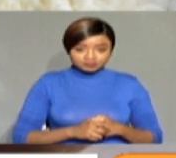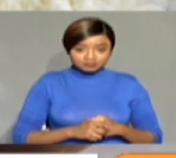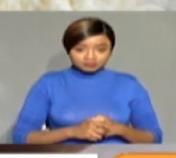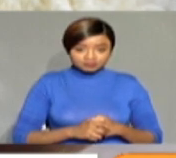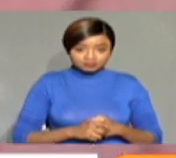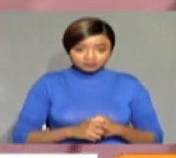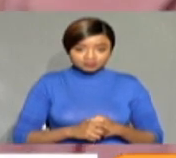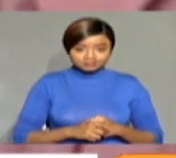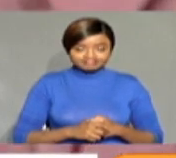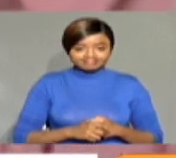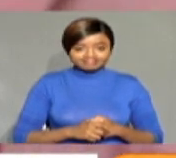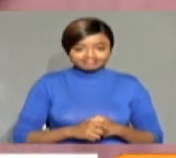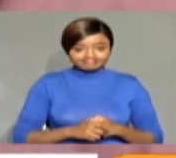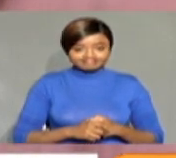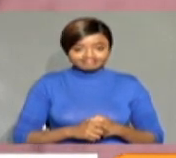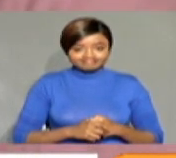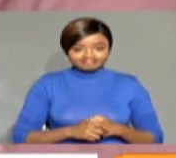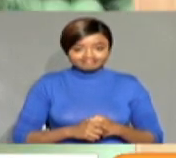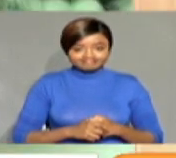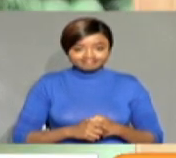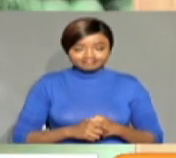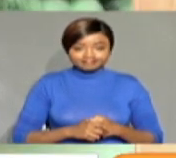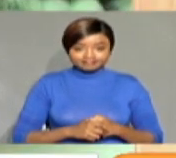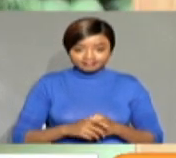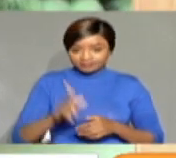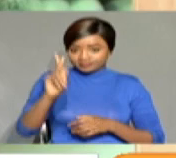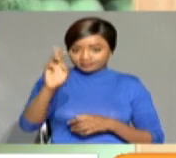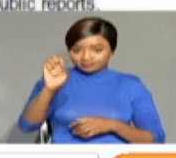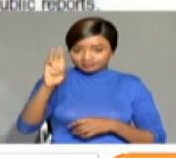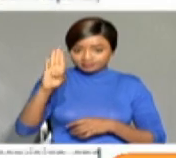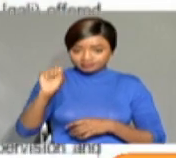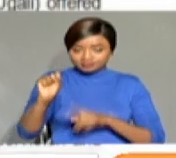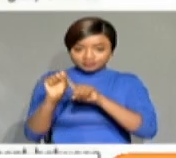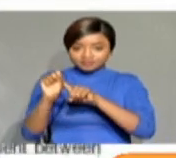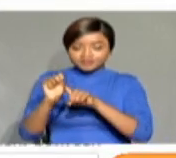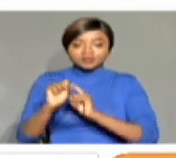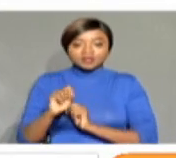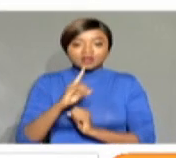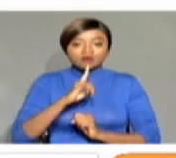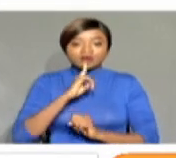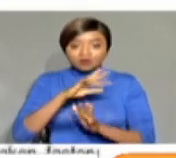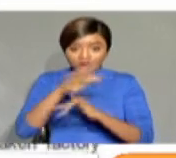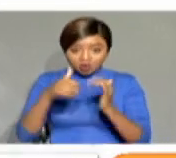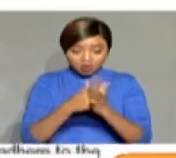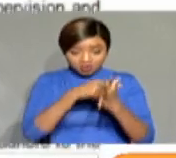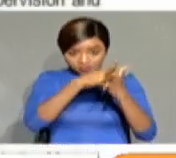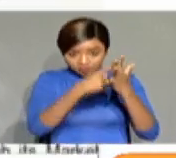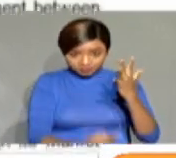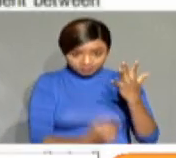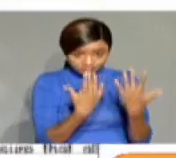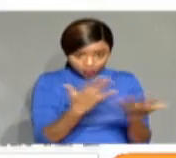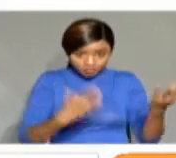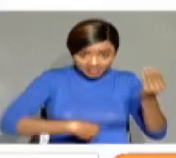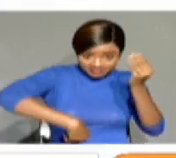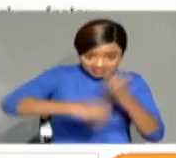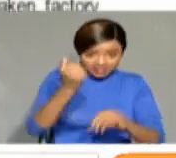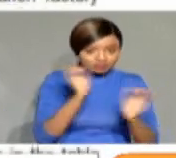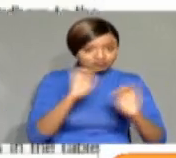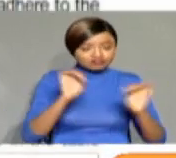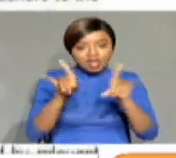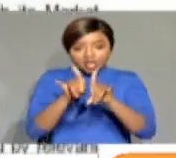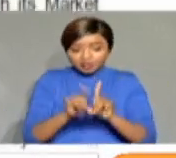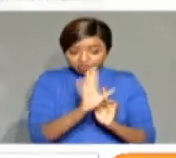hizo. Juu hayo, shirika la KEBS limeamrisha bidhaa zotajwa kuondolewa madukani na kampuni husika kuchukua